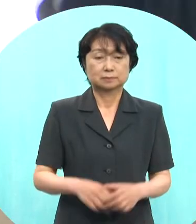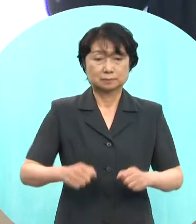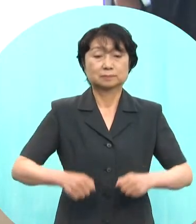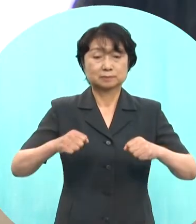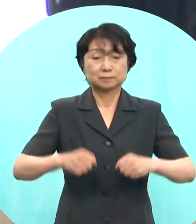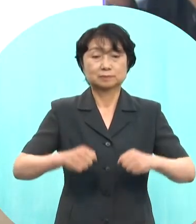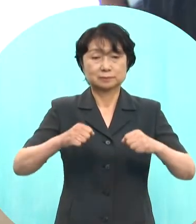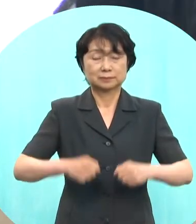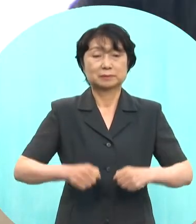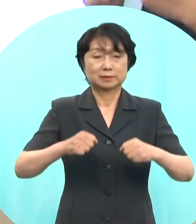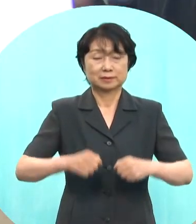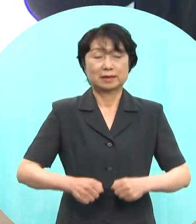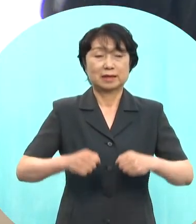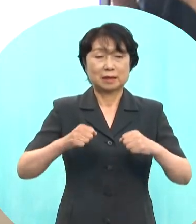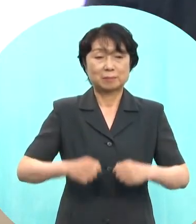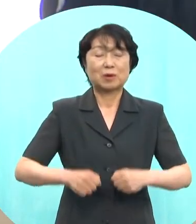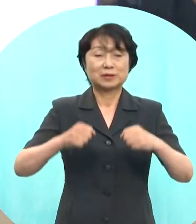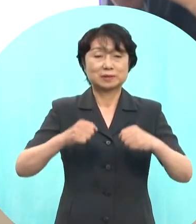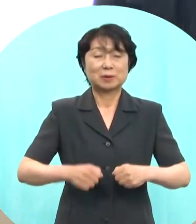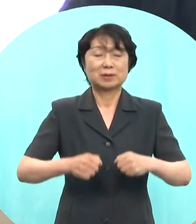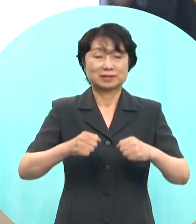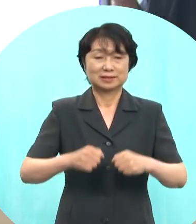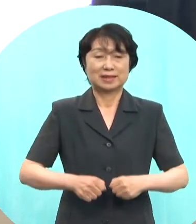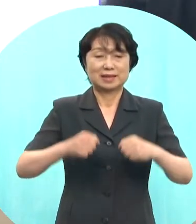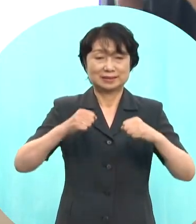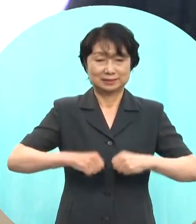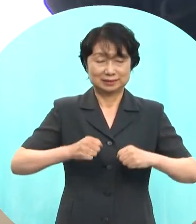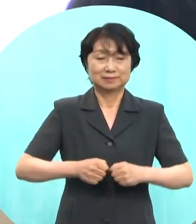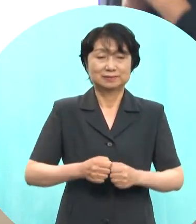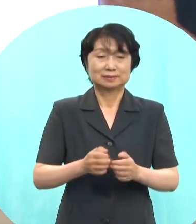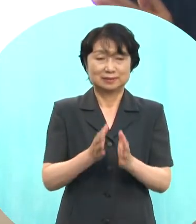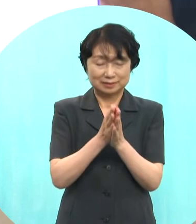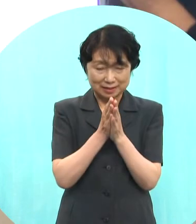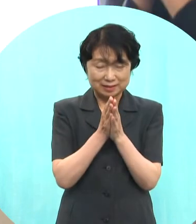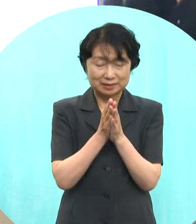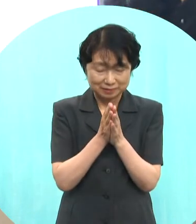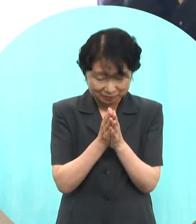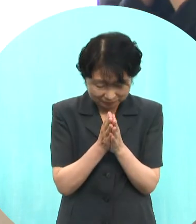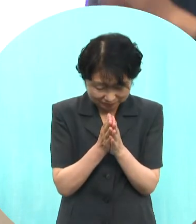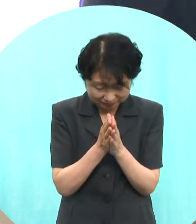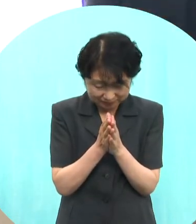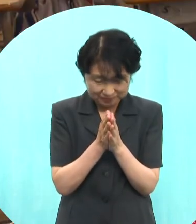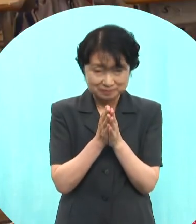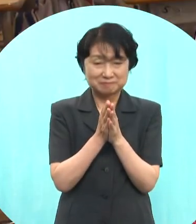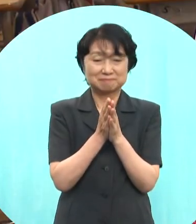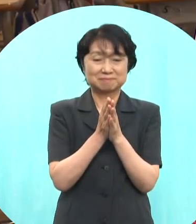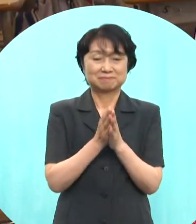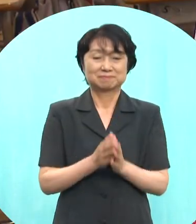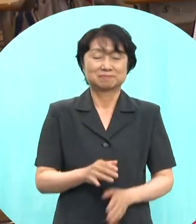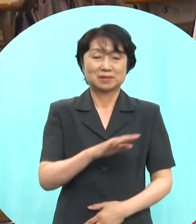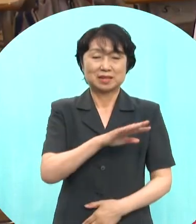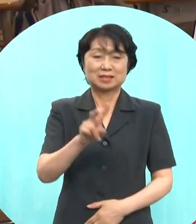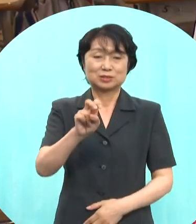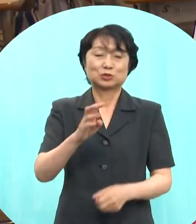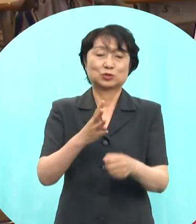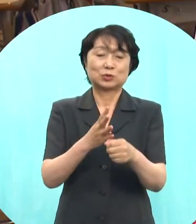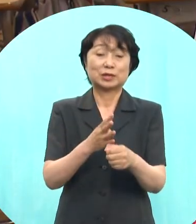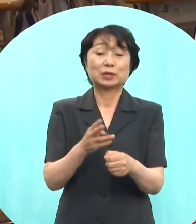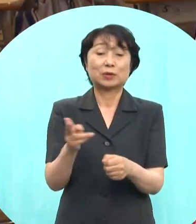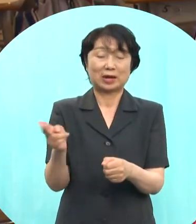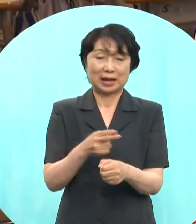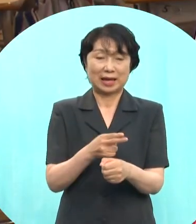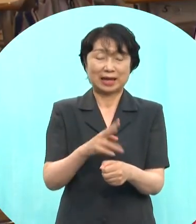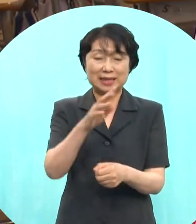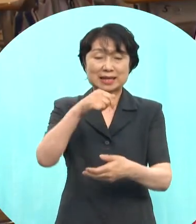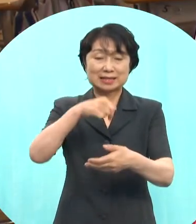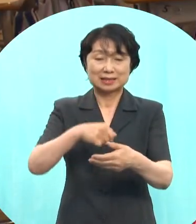もりもり食べて、もりもり元気にいただきます。 平成24